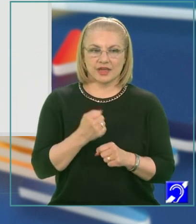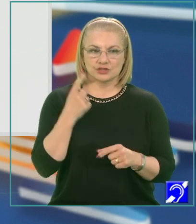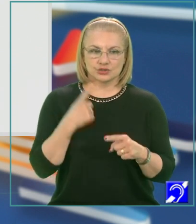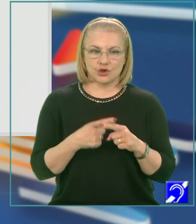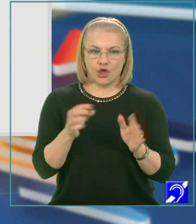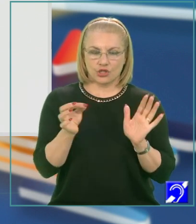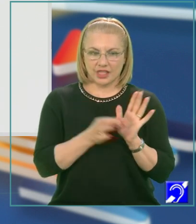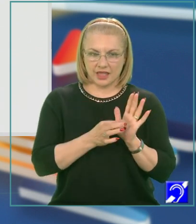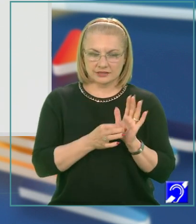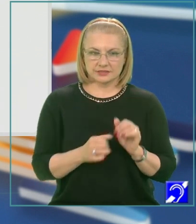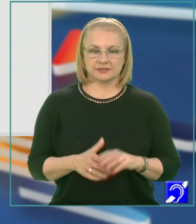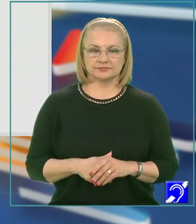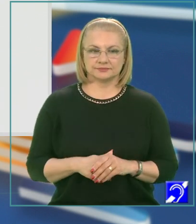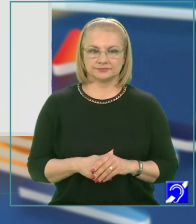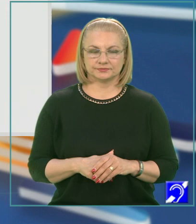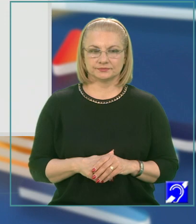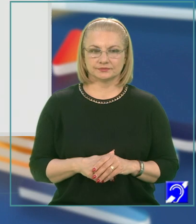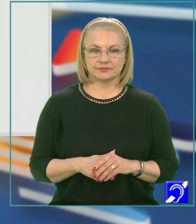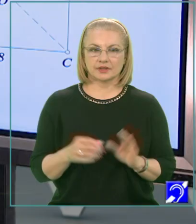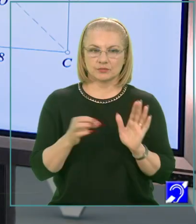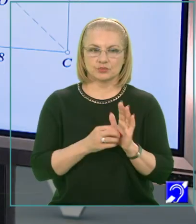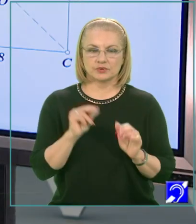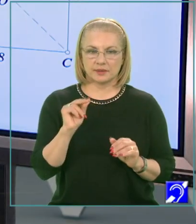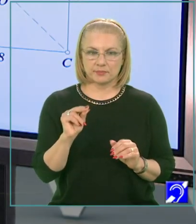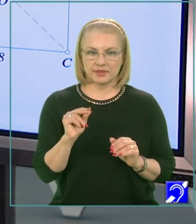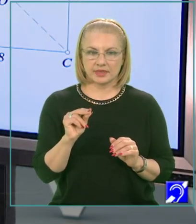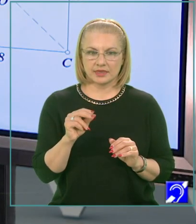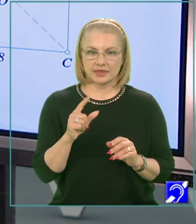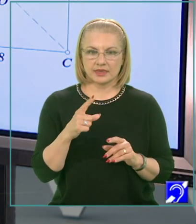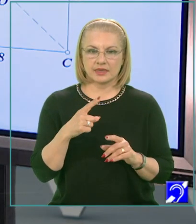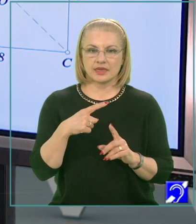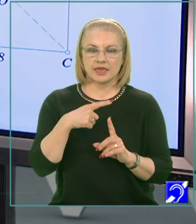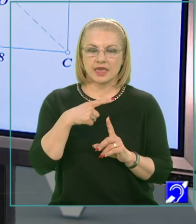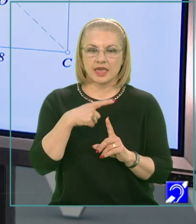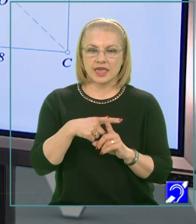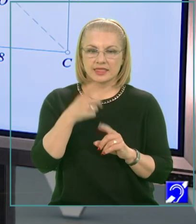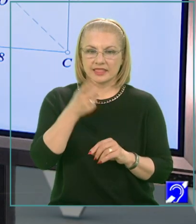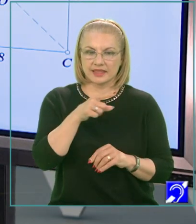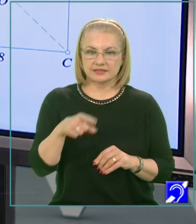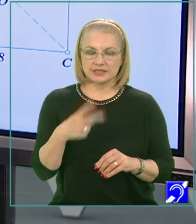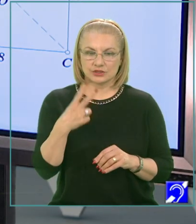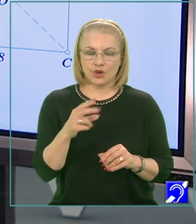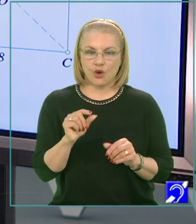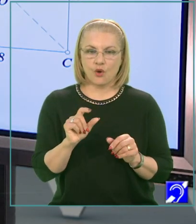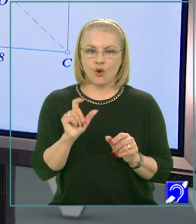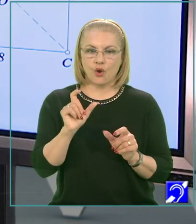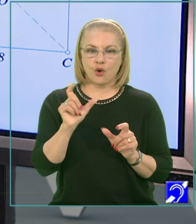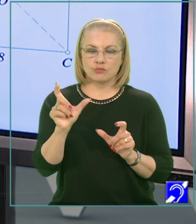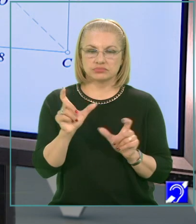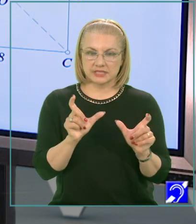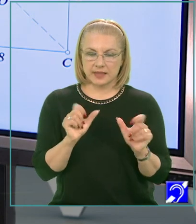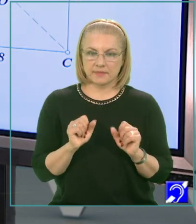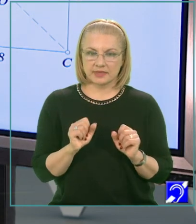notație, notează cu P intersecția a două segmente, AO